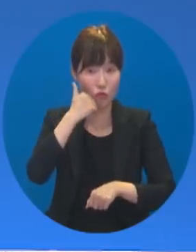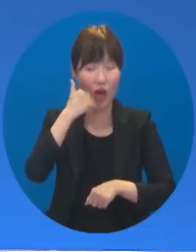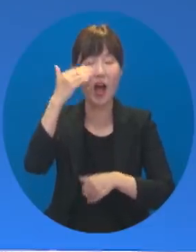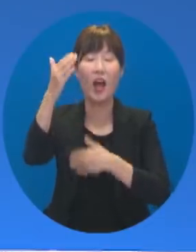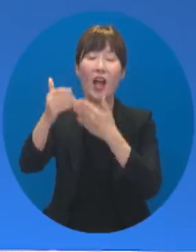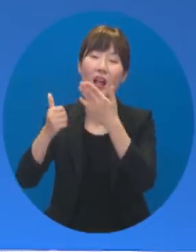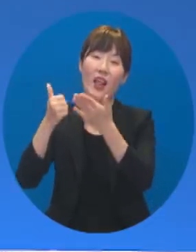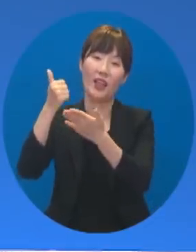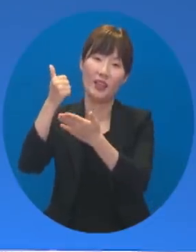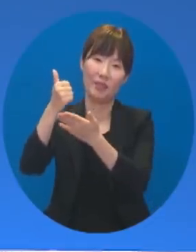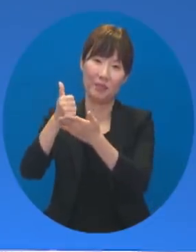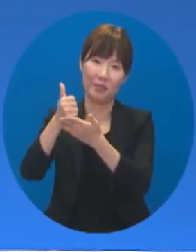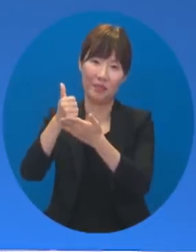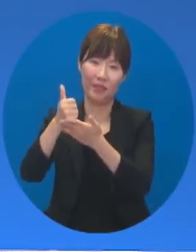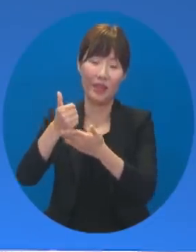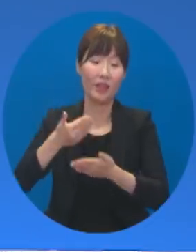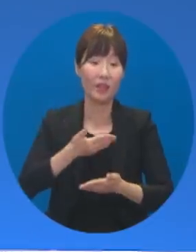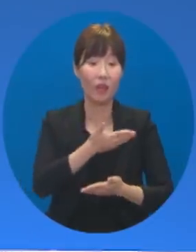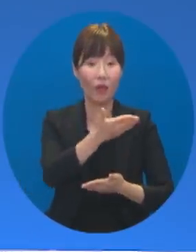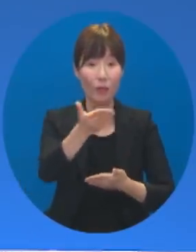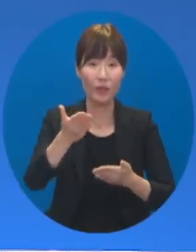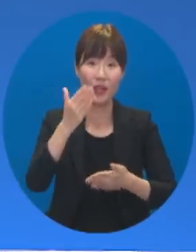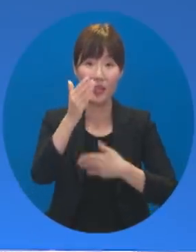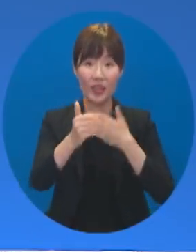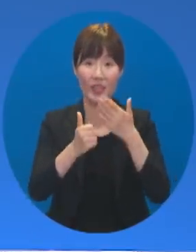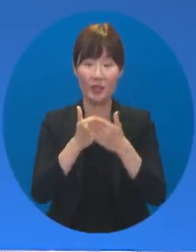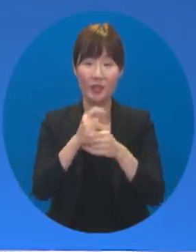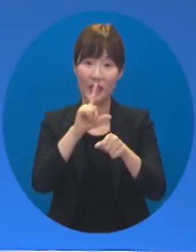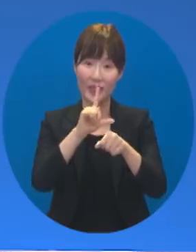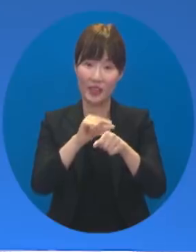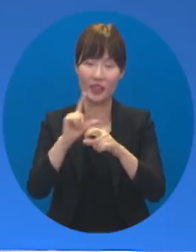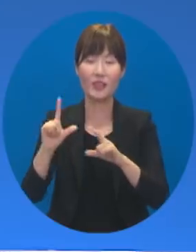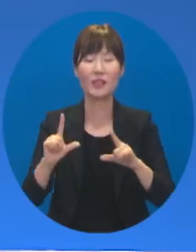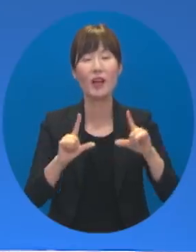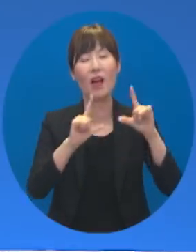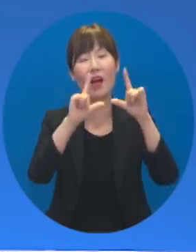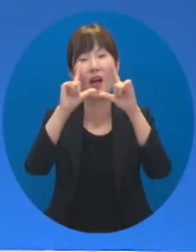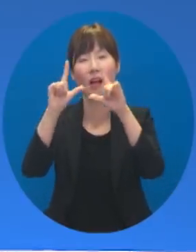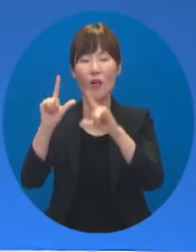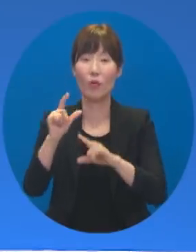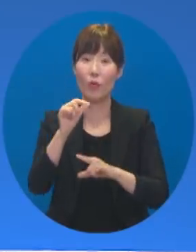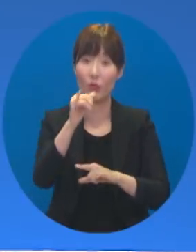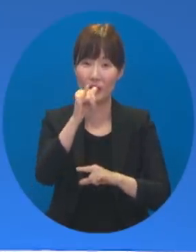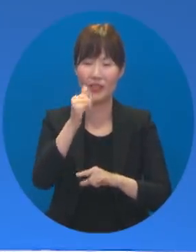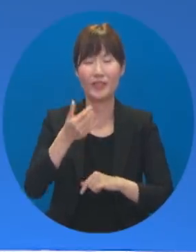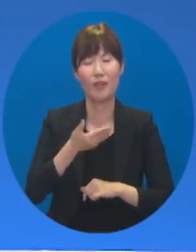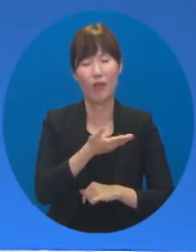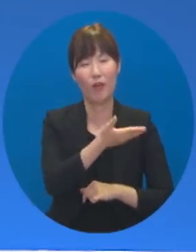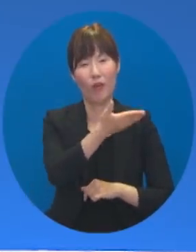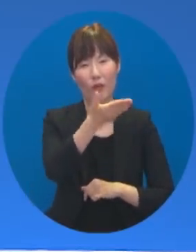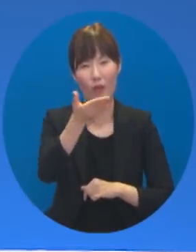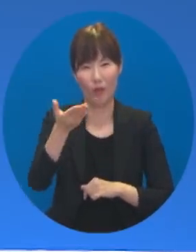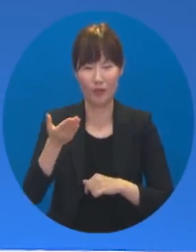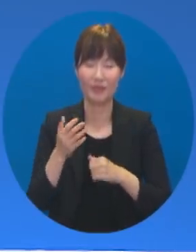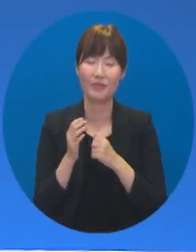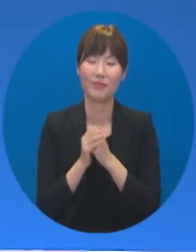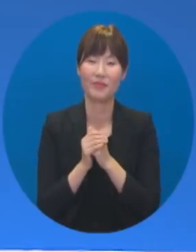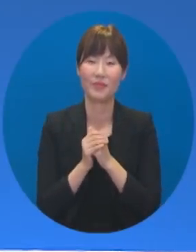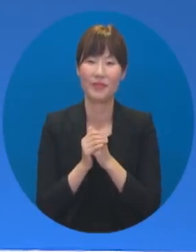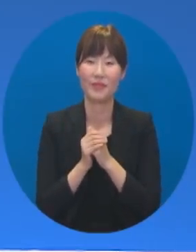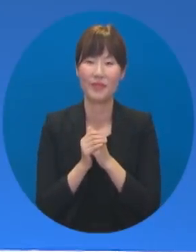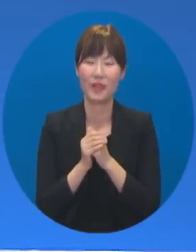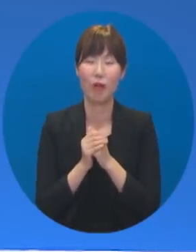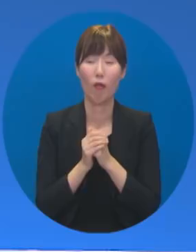여러분들은 하나님의 시간을 살고 있는 분들입니다. 그러면 어떻게 우리가 하나님의 시간을 사용하는